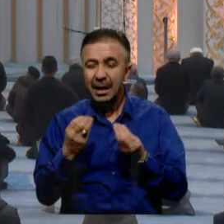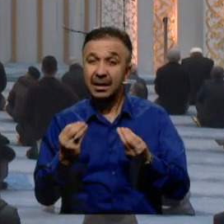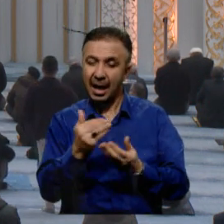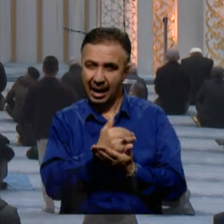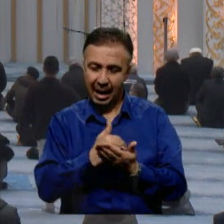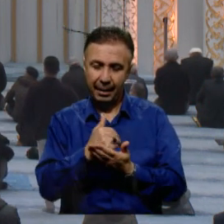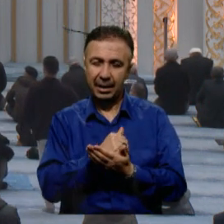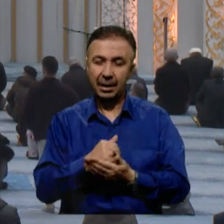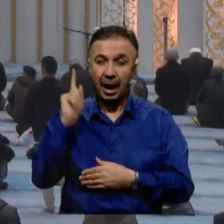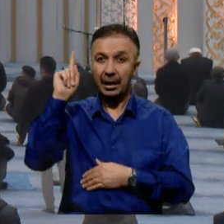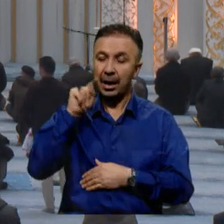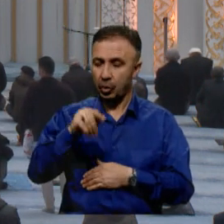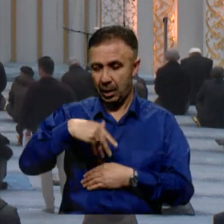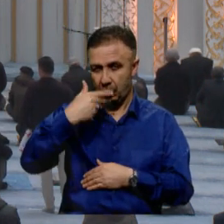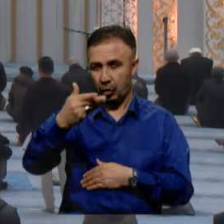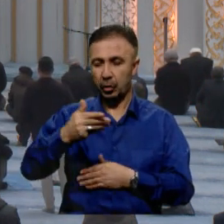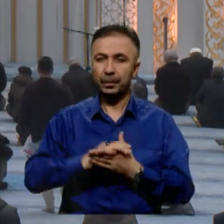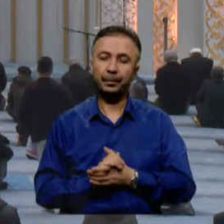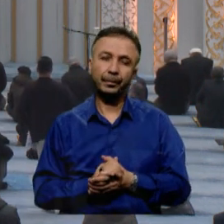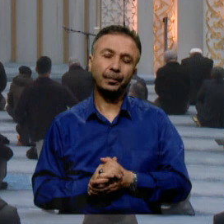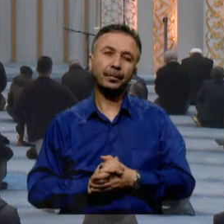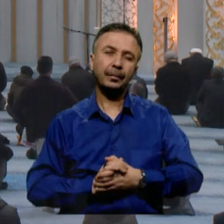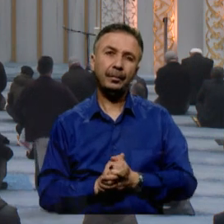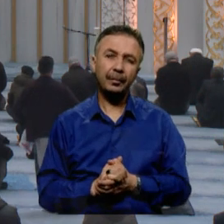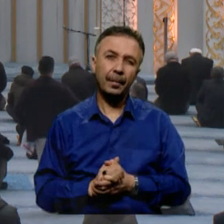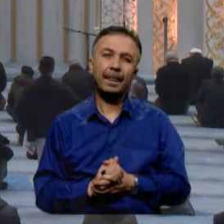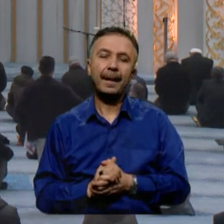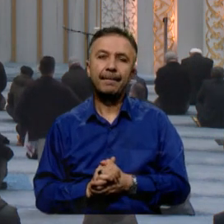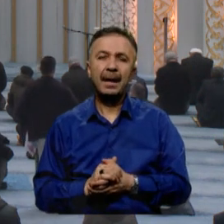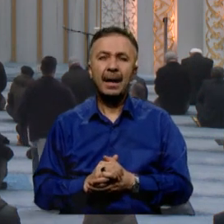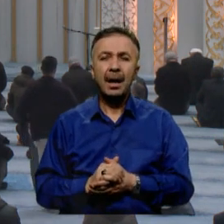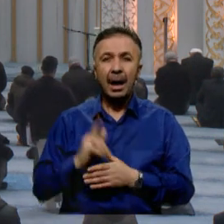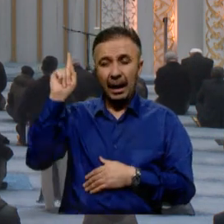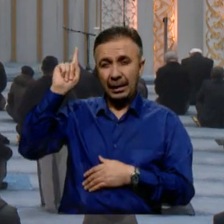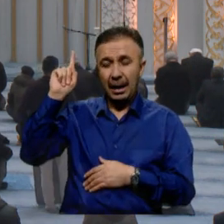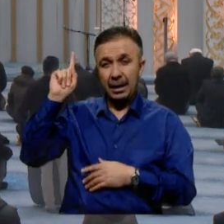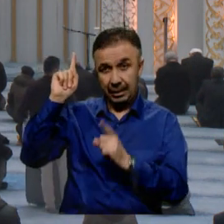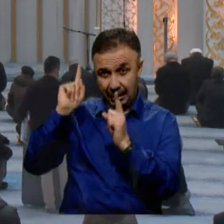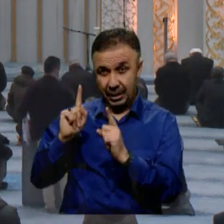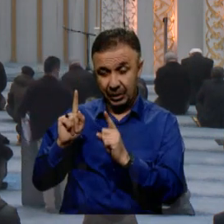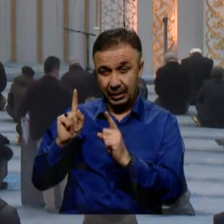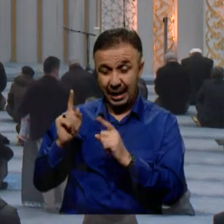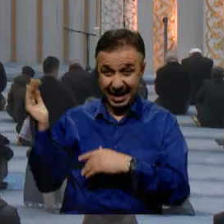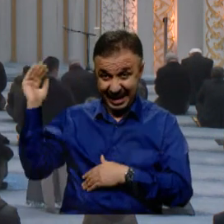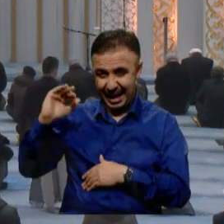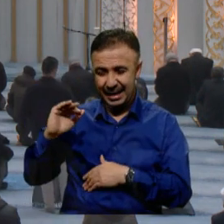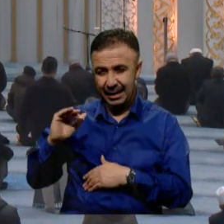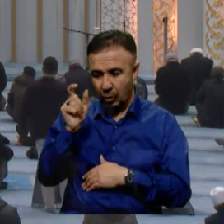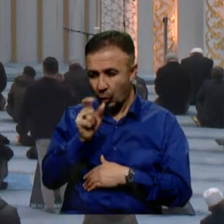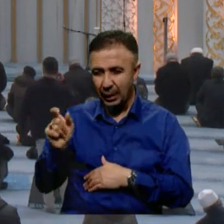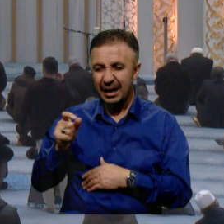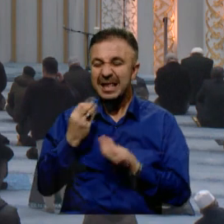Mevlamız buyuruyor ki, فَلْيَعْمَلْ عَمَلًا صَالِحًا. Benim huzuruma gelecek kullarım, salih